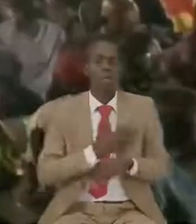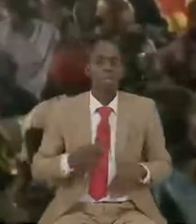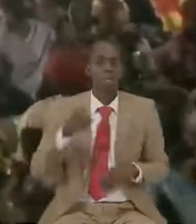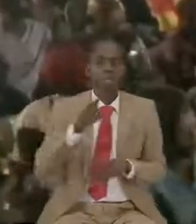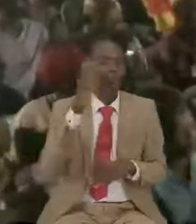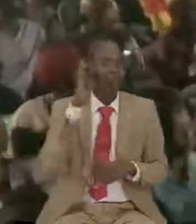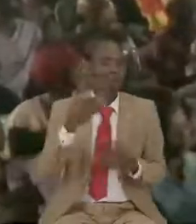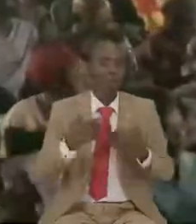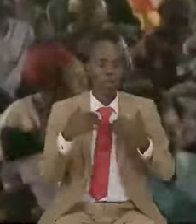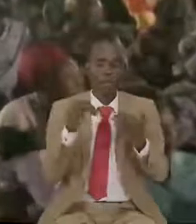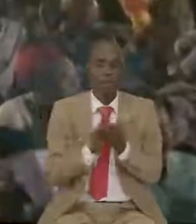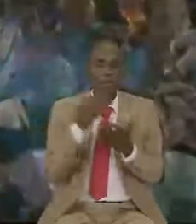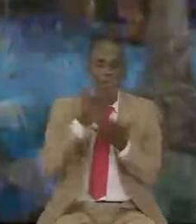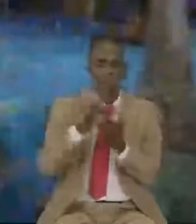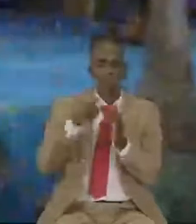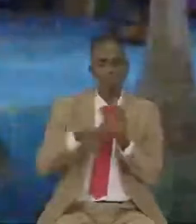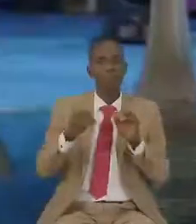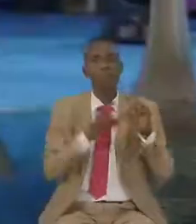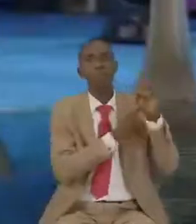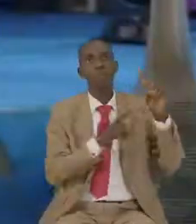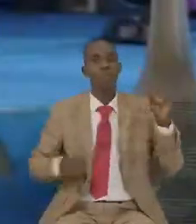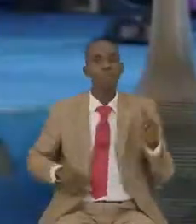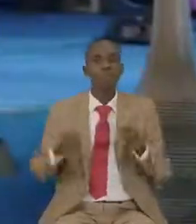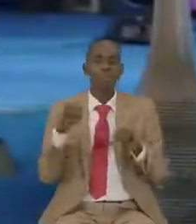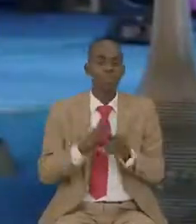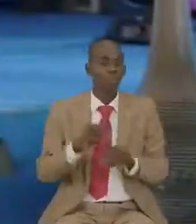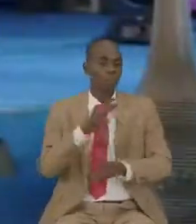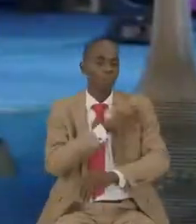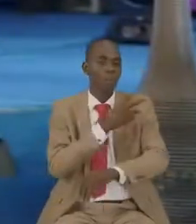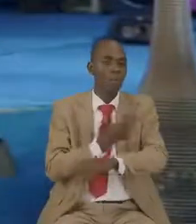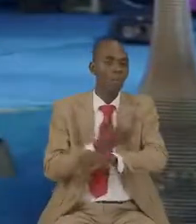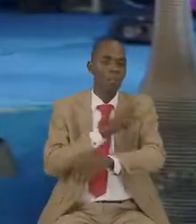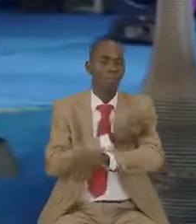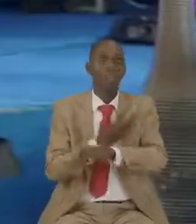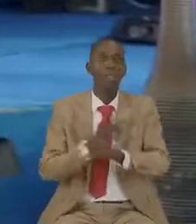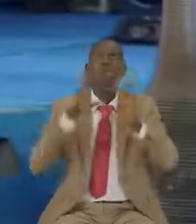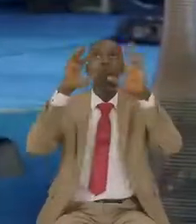Il te donnera la guérison ce soir. Tu auras la bonté du Seigneur